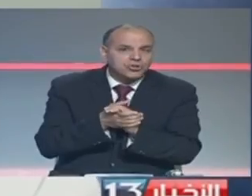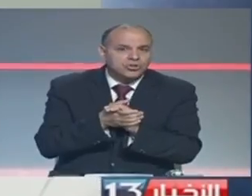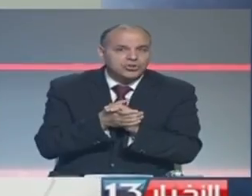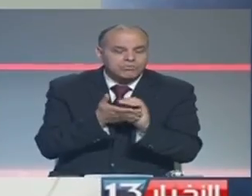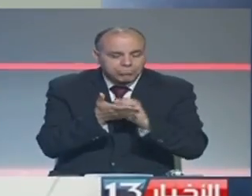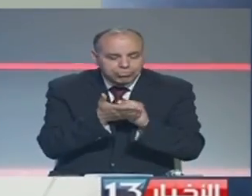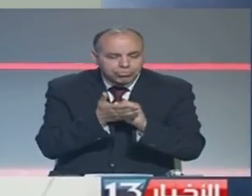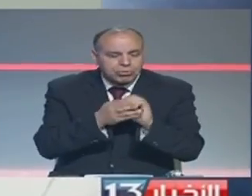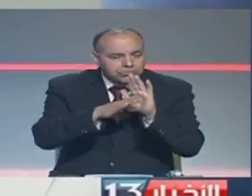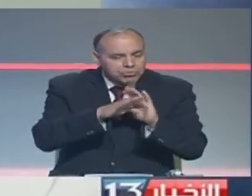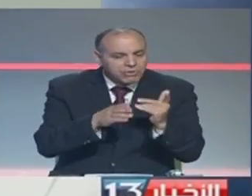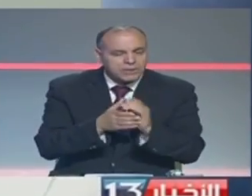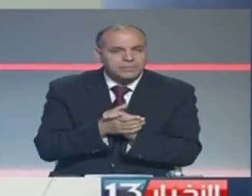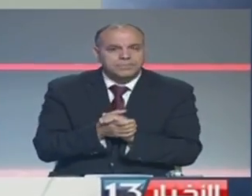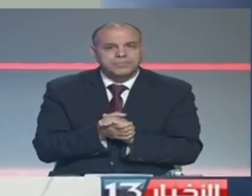التعقيم نتاعها.